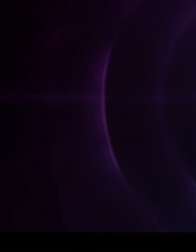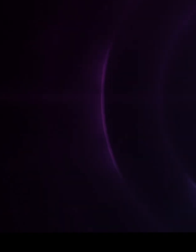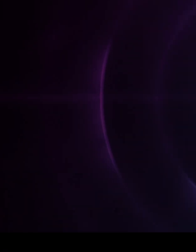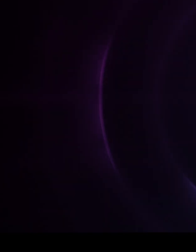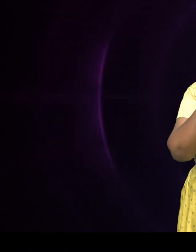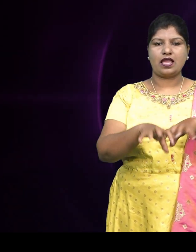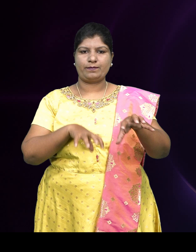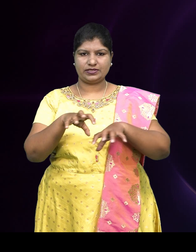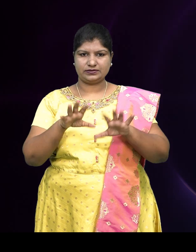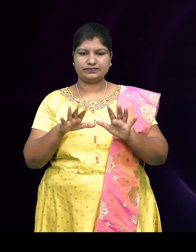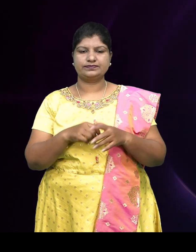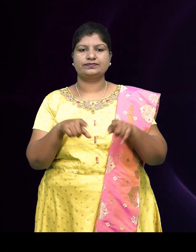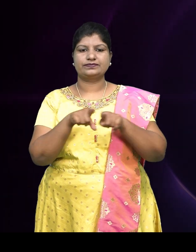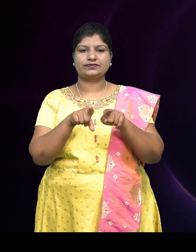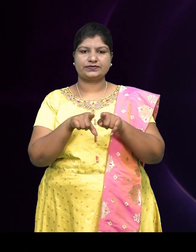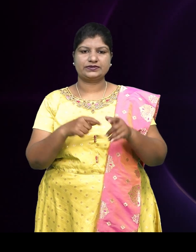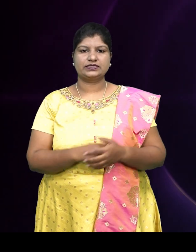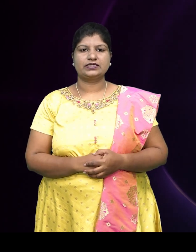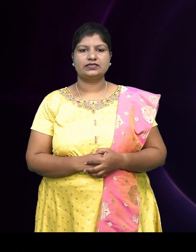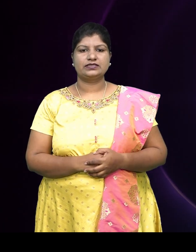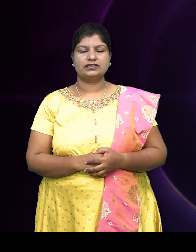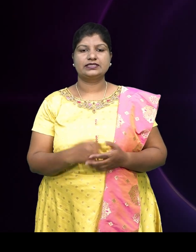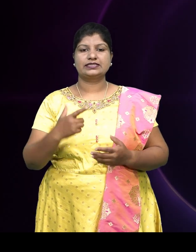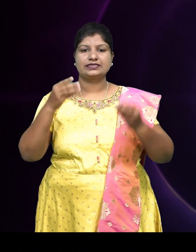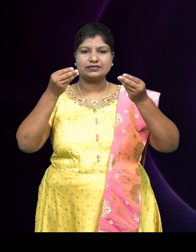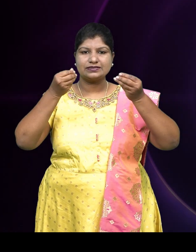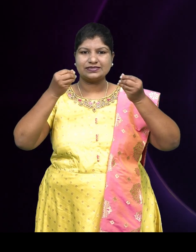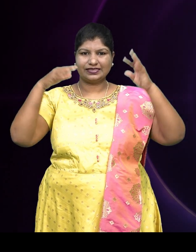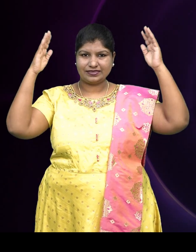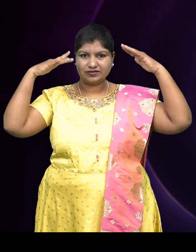तिलचट्टा, सांप,